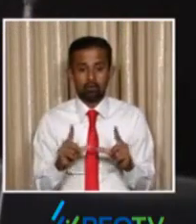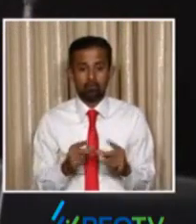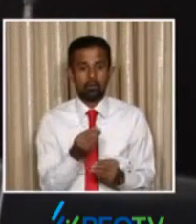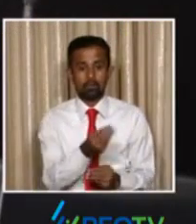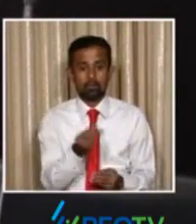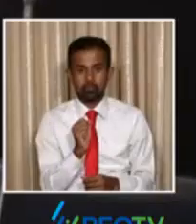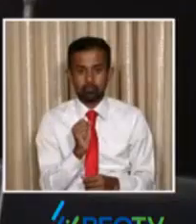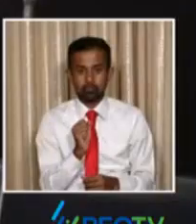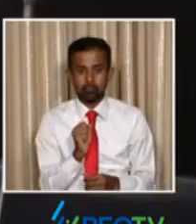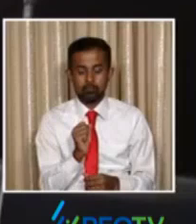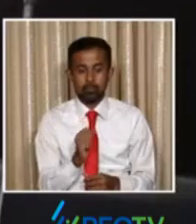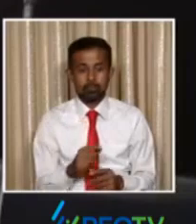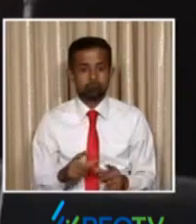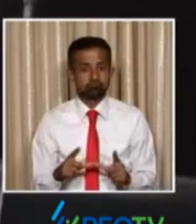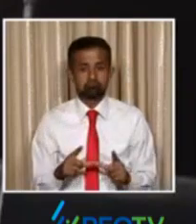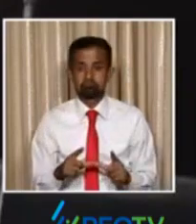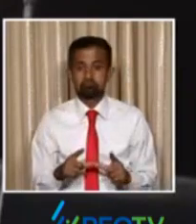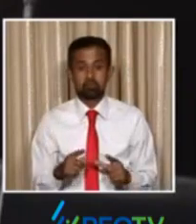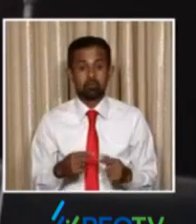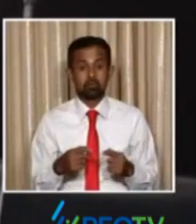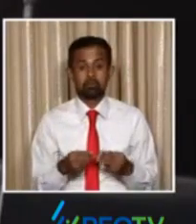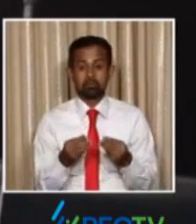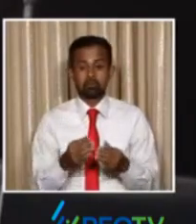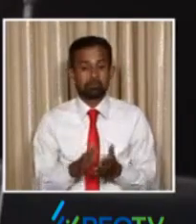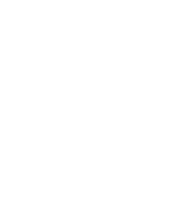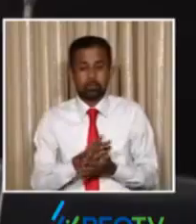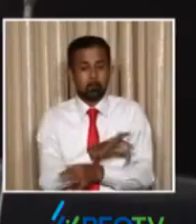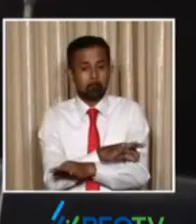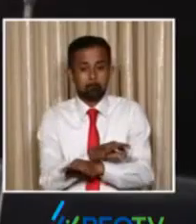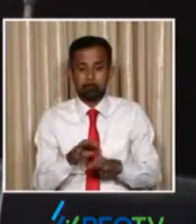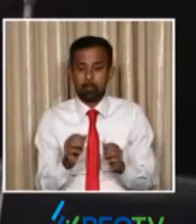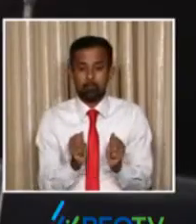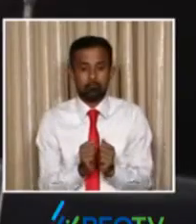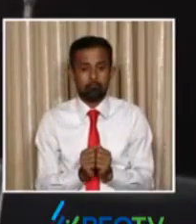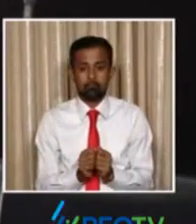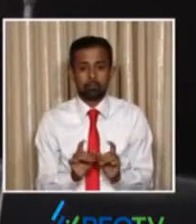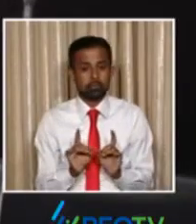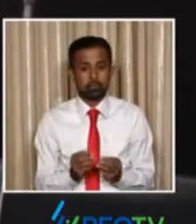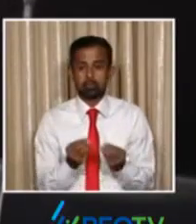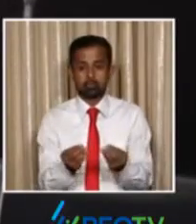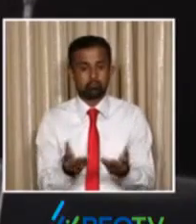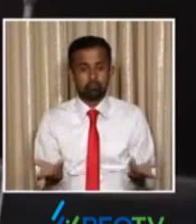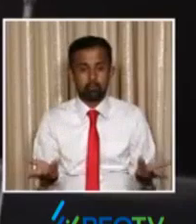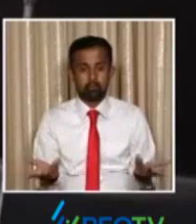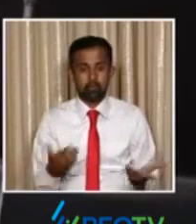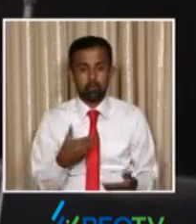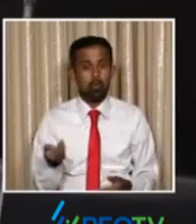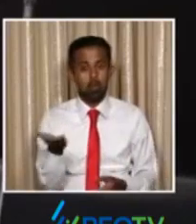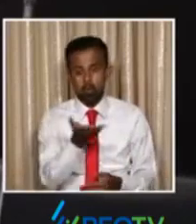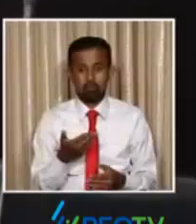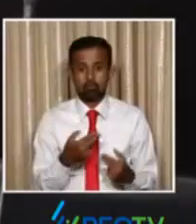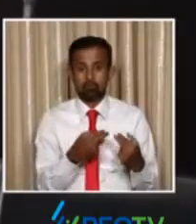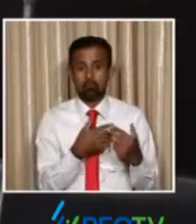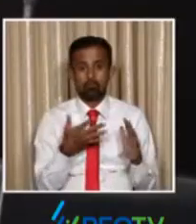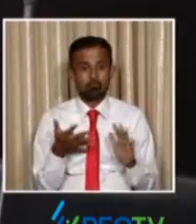දීලා තිබෙන ආකාරයේ බරපතල විෂමතාවයක් තියෙනවා කිසිම ක්‍රමවත් විධිමත් වැඩපිළිවෙලක් අනුව නුදුන්නේව තියෙනවා ඒවට අපි කවුරුත් වගේ උත්තර කරුවෝ